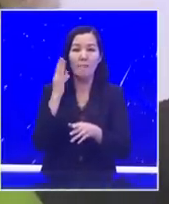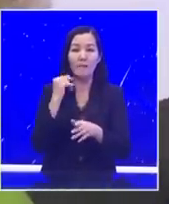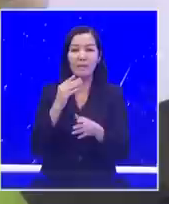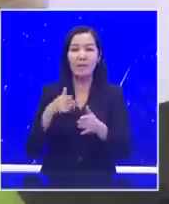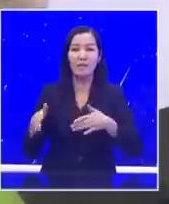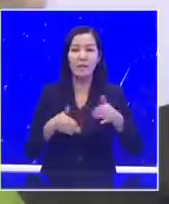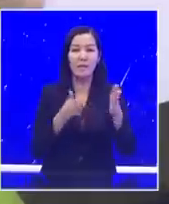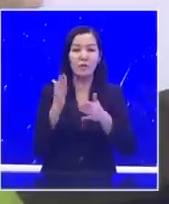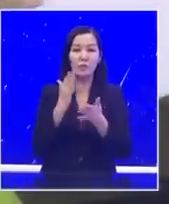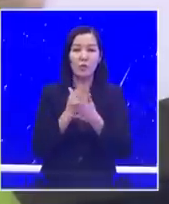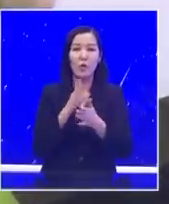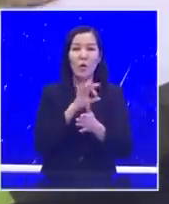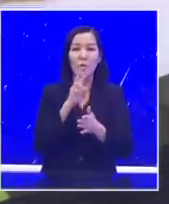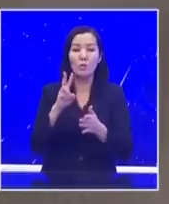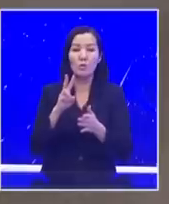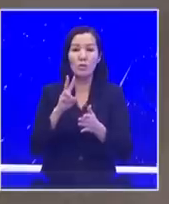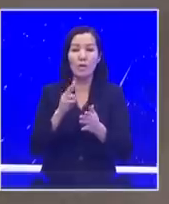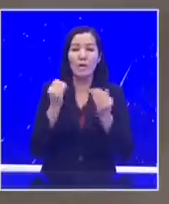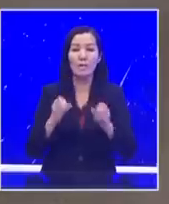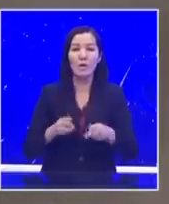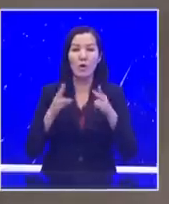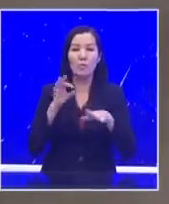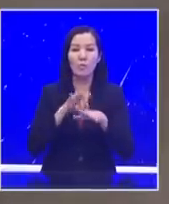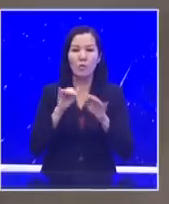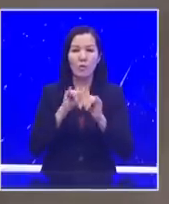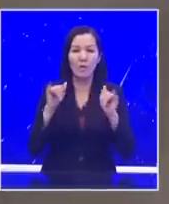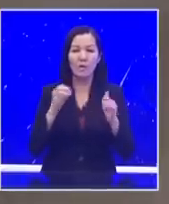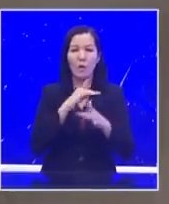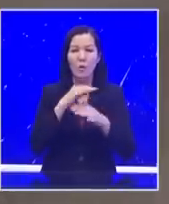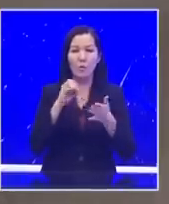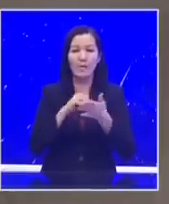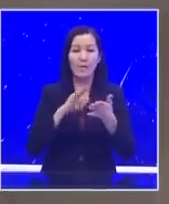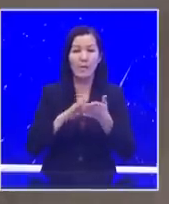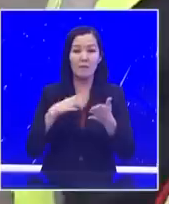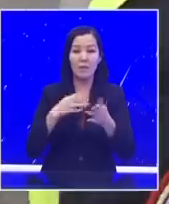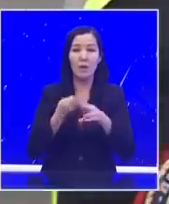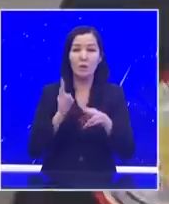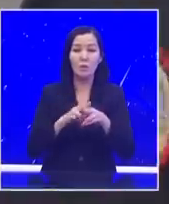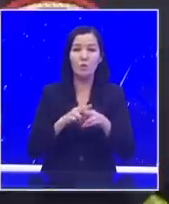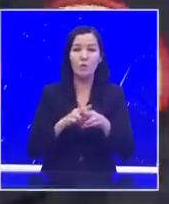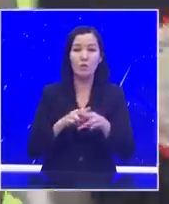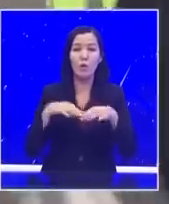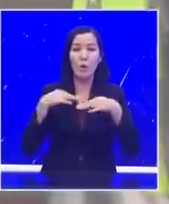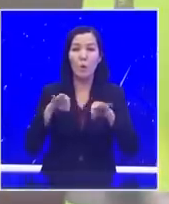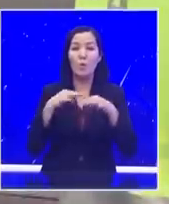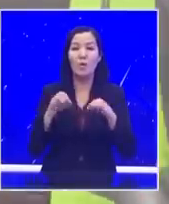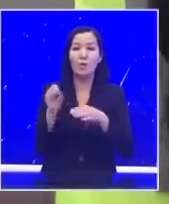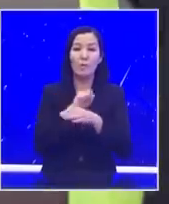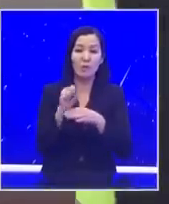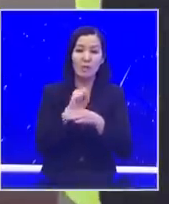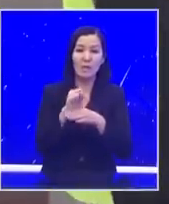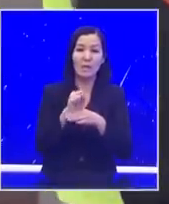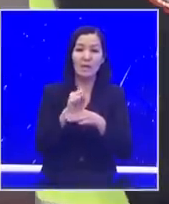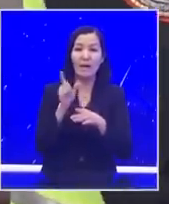тас жолы. Себебі оңтүстік өңірде қауіпті індет көптеп тіркеліп жатыр. Сол ішінде келіп жатқан көліктер мен азаматтарды